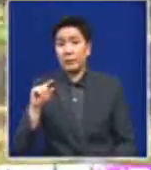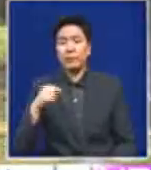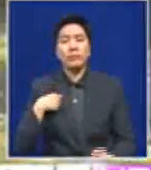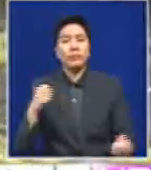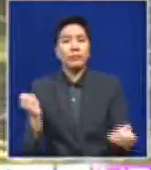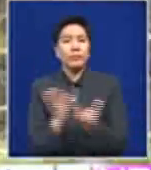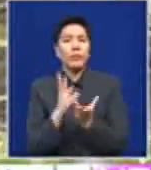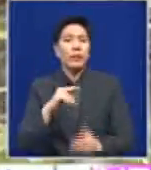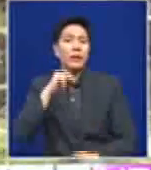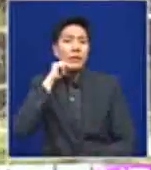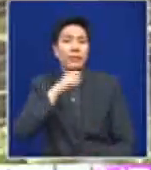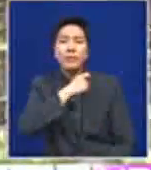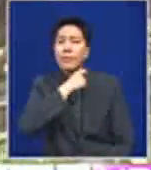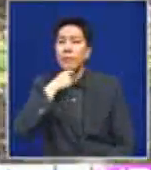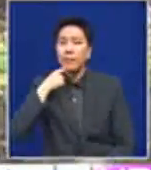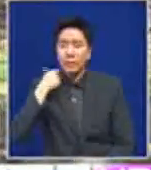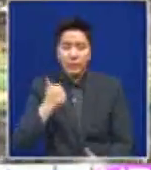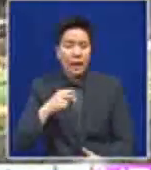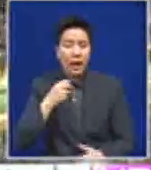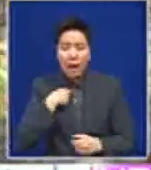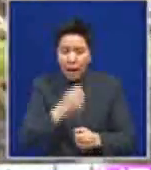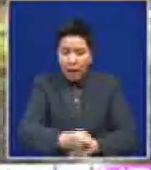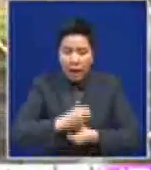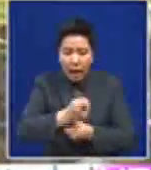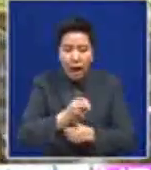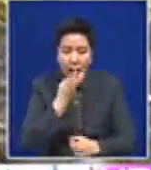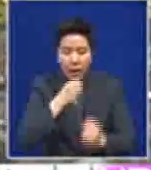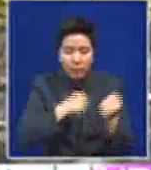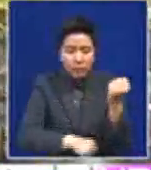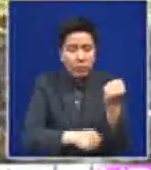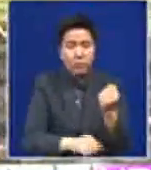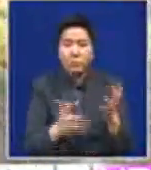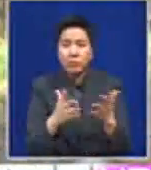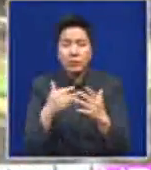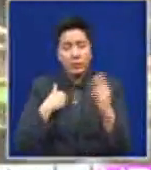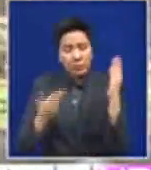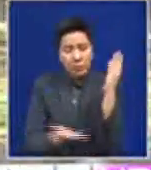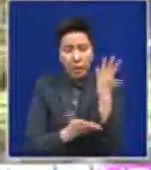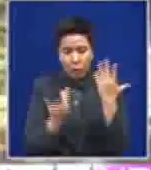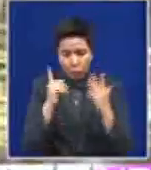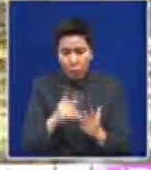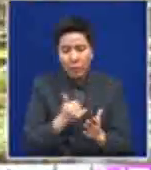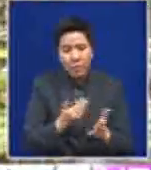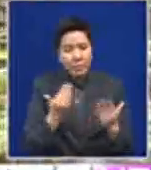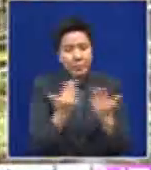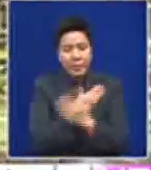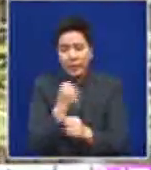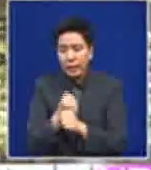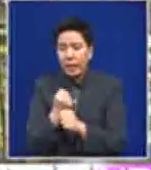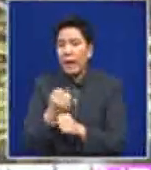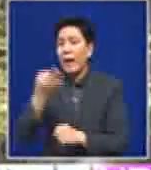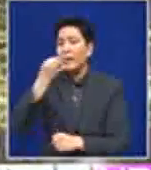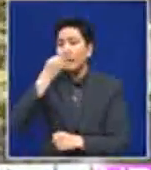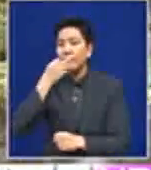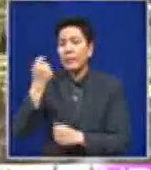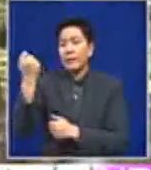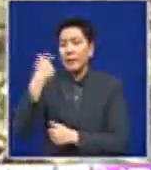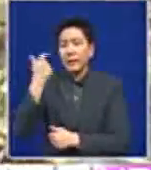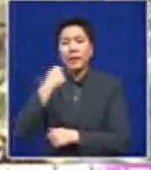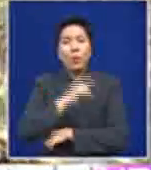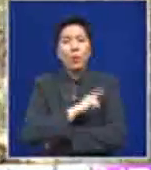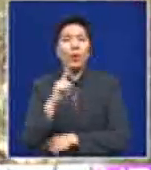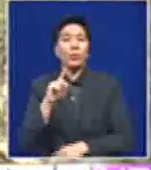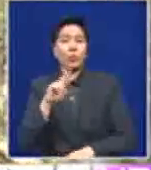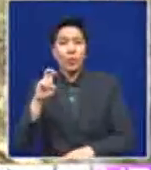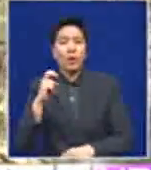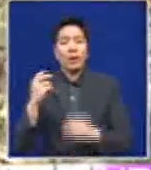งไม่มีน้ำในการทำนาปรังและเพาะปลูกพืชผักส่งขายต้องออกหาตระเวนรับจ้างตัดอ้อยจึงมีรายได้เพียงวันละแค่200บ